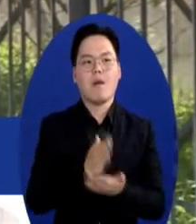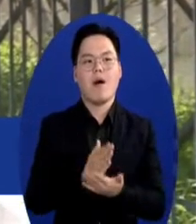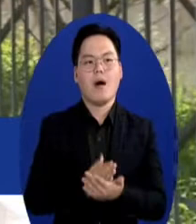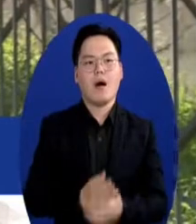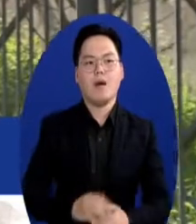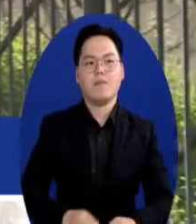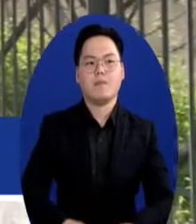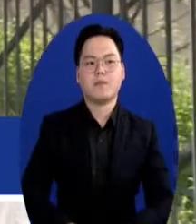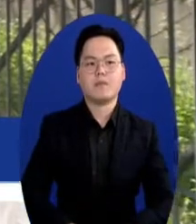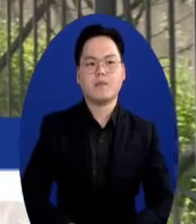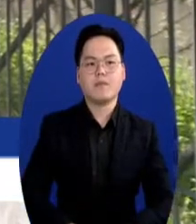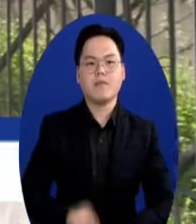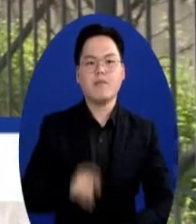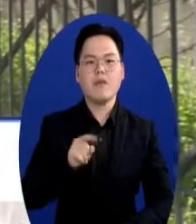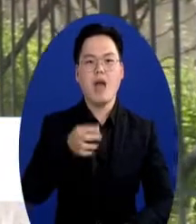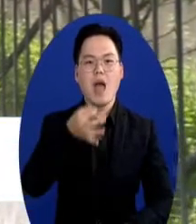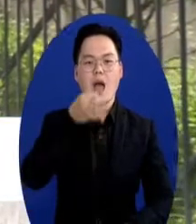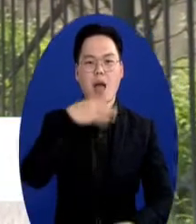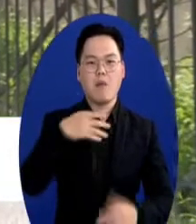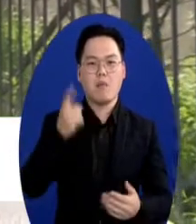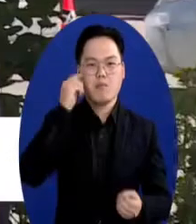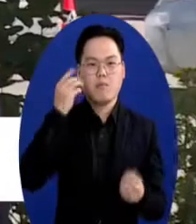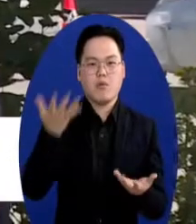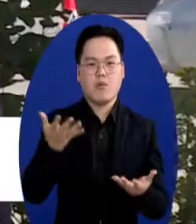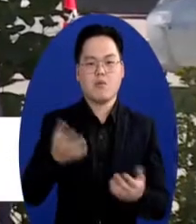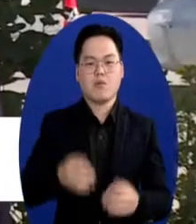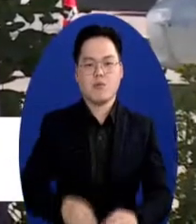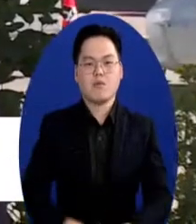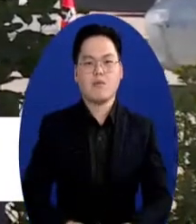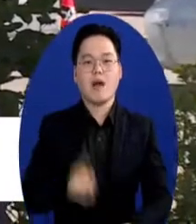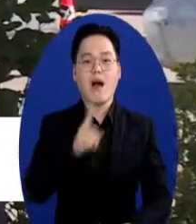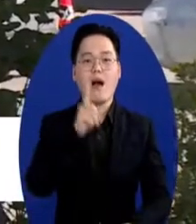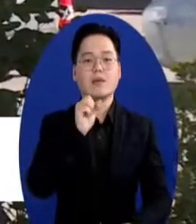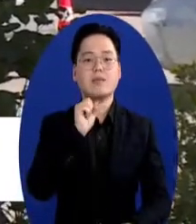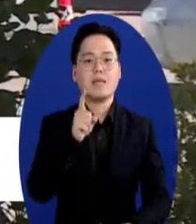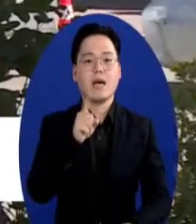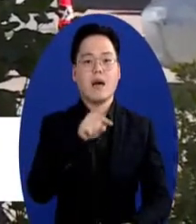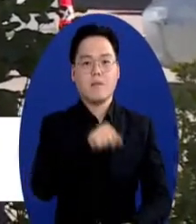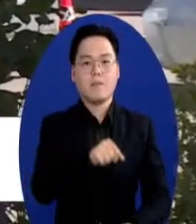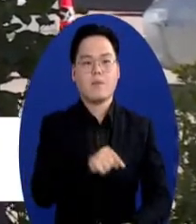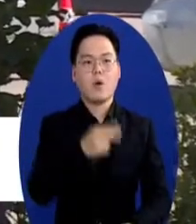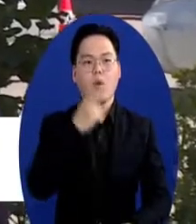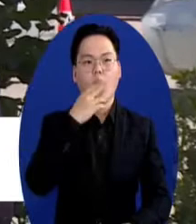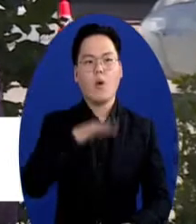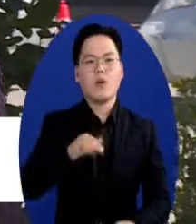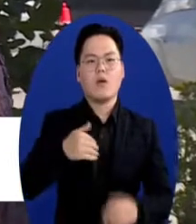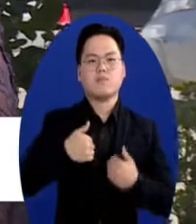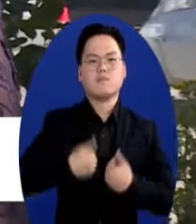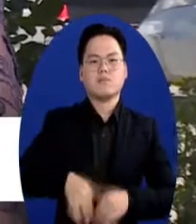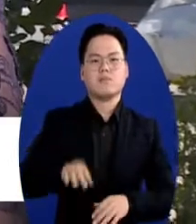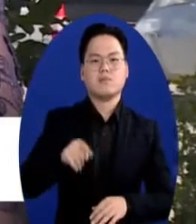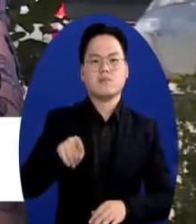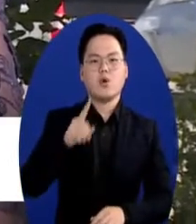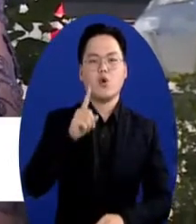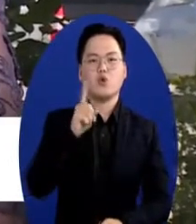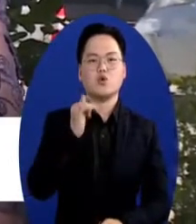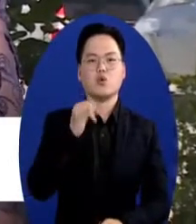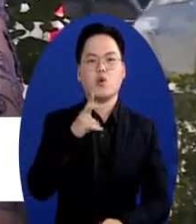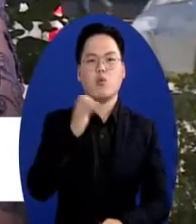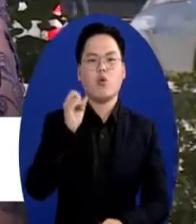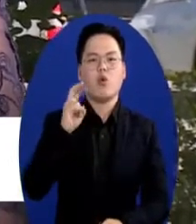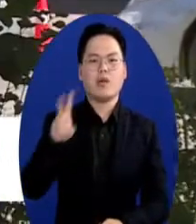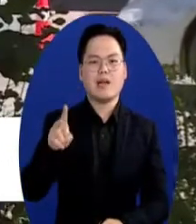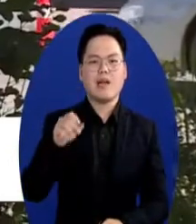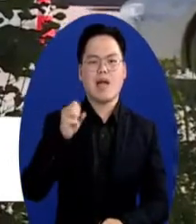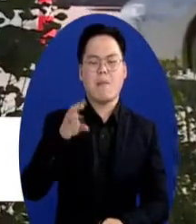Тэгэл одоо тэр нь одоо ямар ч юм төгөл өгж байгаа юм бүү мэд. Зах дээр бол тэр нэг хүүхд мөхдүүд зулбулдаг барьдаг эмгэл ерөөс төрөл төрлийн байдсан юм